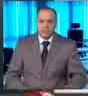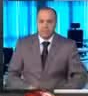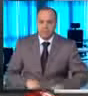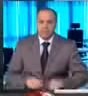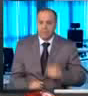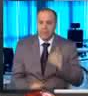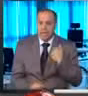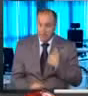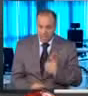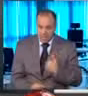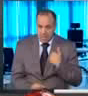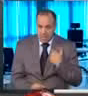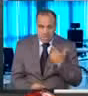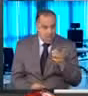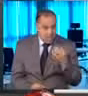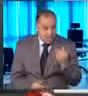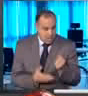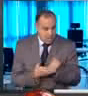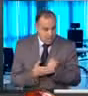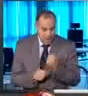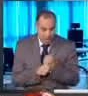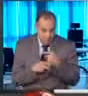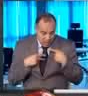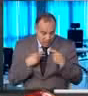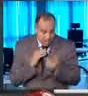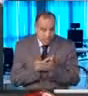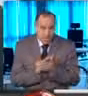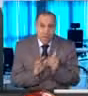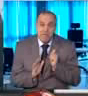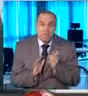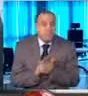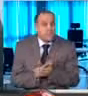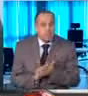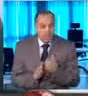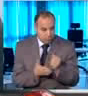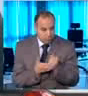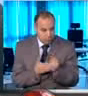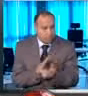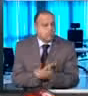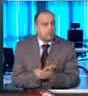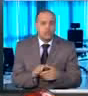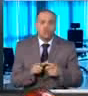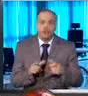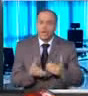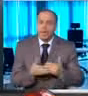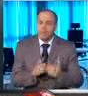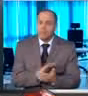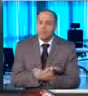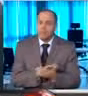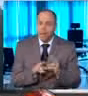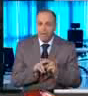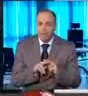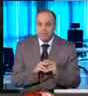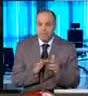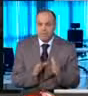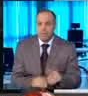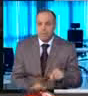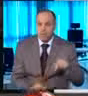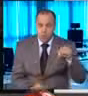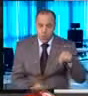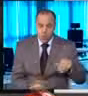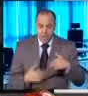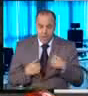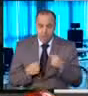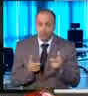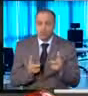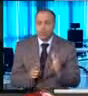معناتها ما لقيتش حتى حاجة تبع الدومين بتاعي ولا حاجة تشجع ولا مؤسسات موجودة حالة البيبان. جينا اليوم نحاولوا باش نلقوا